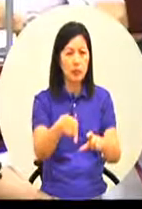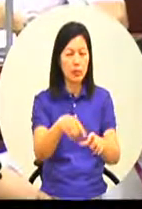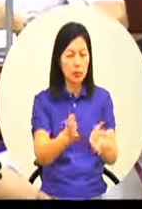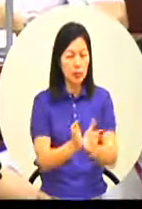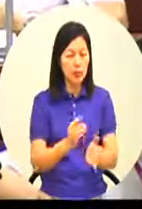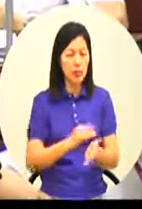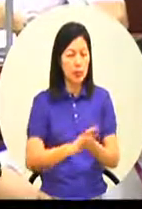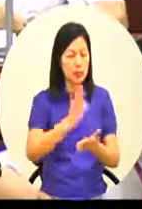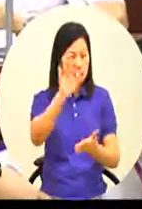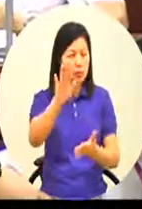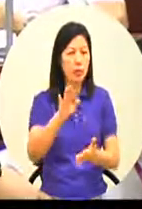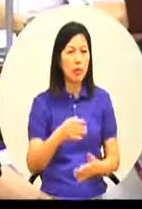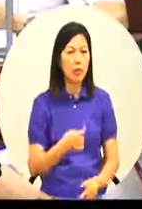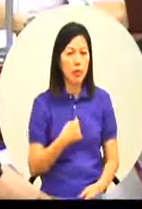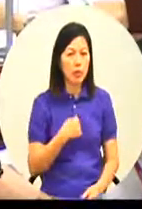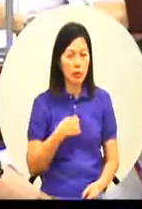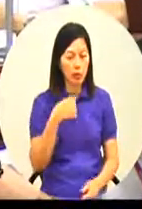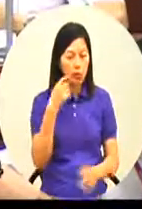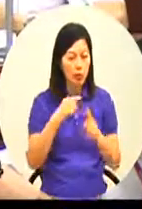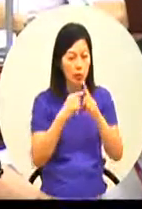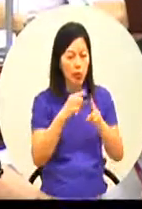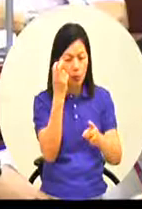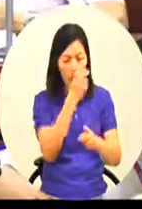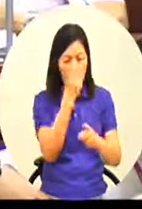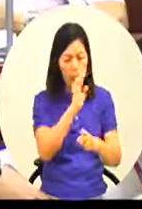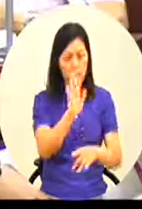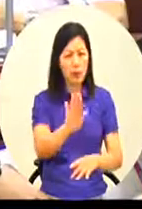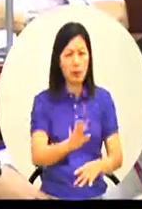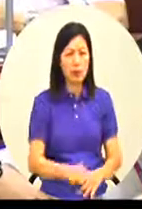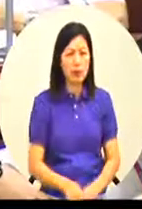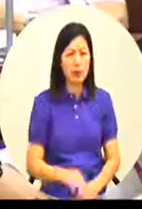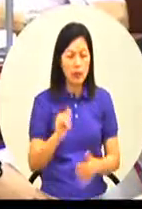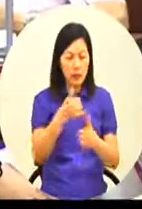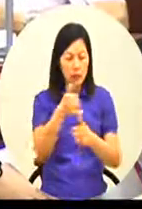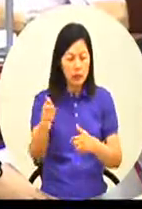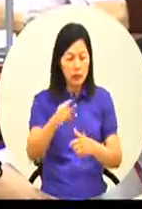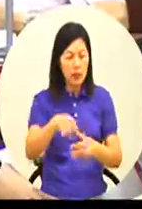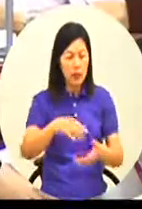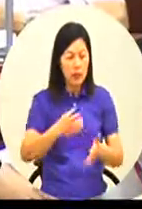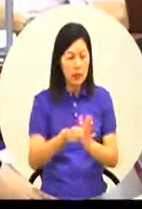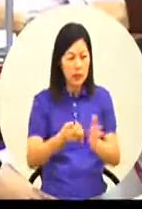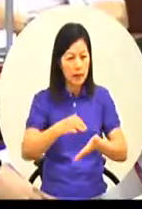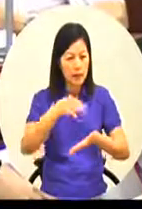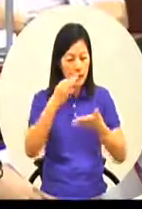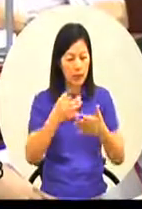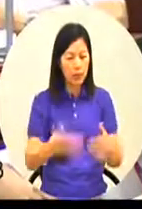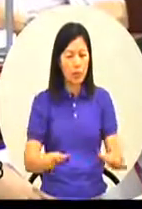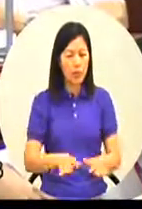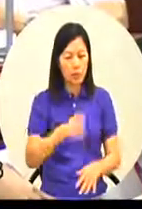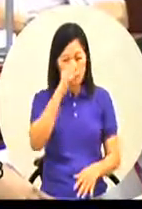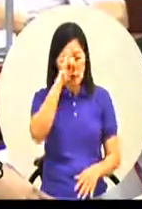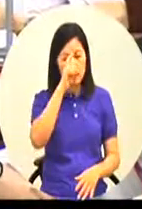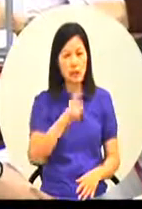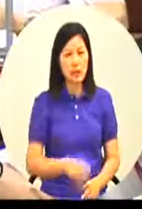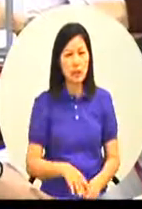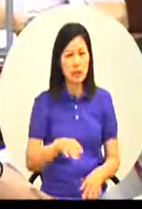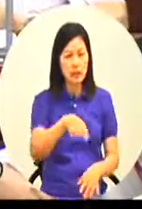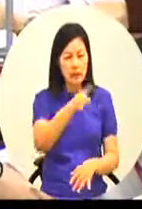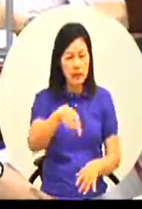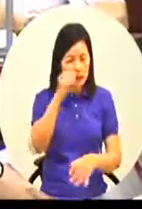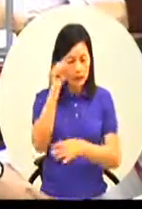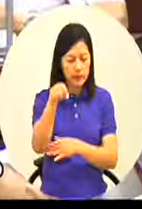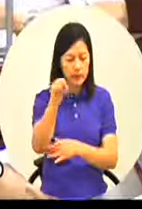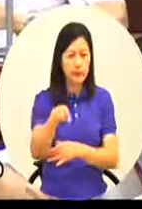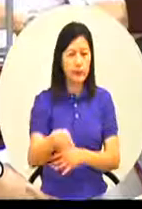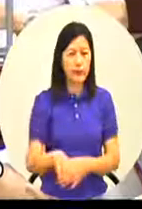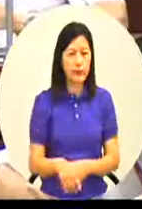还是有去调查，刚才这个议员里面也有提到，希望能够大家都同意